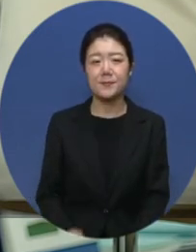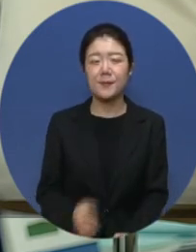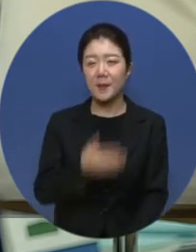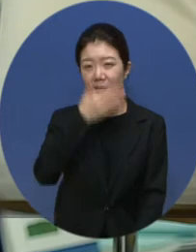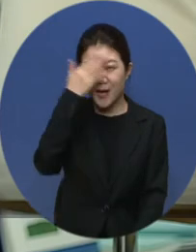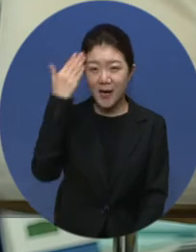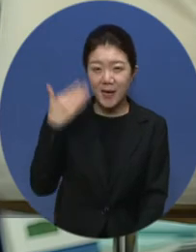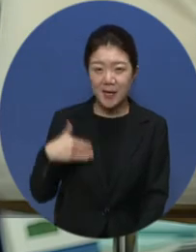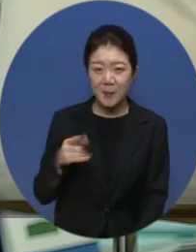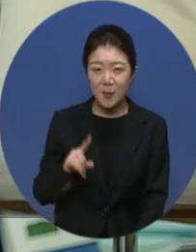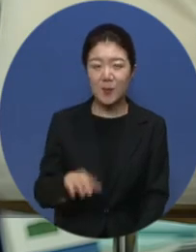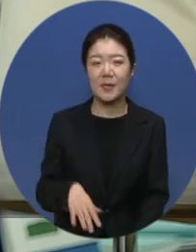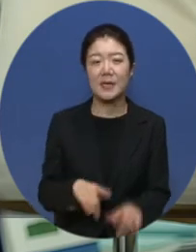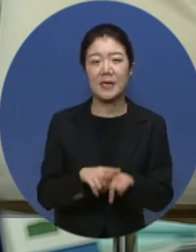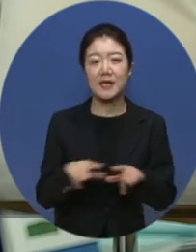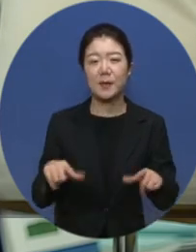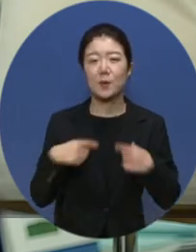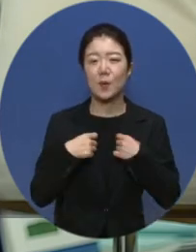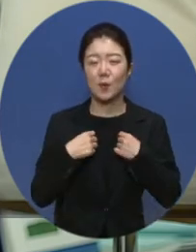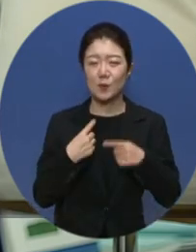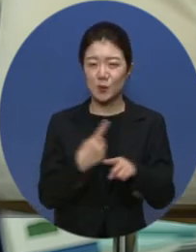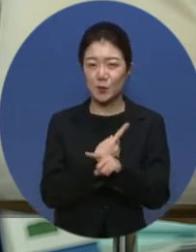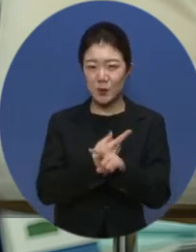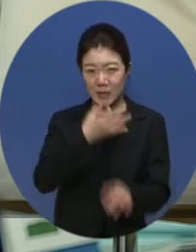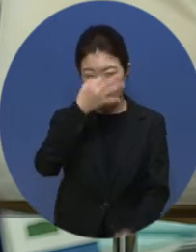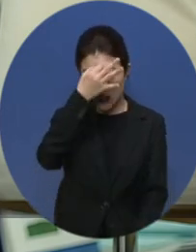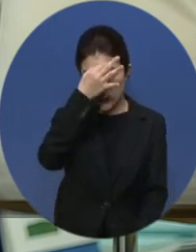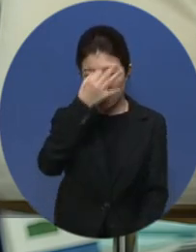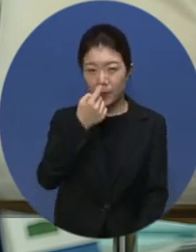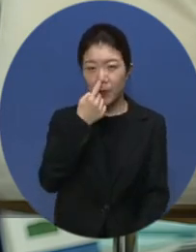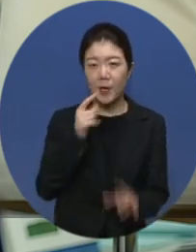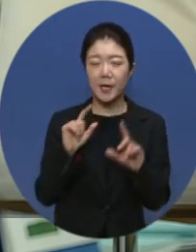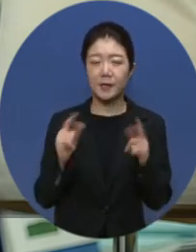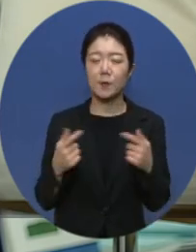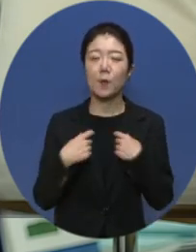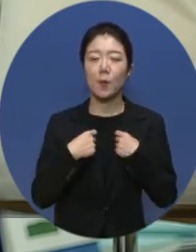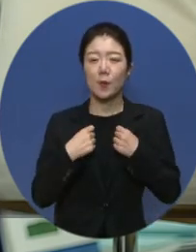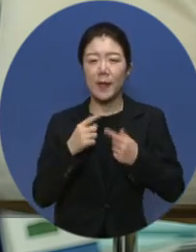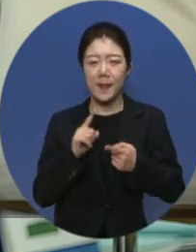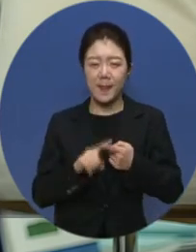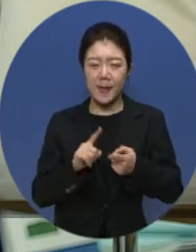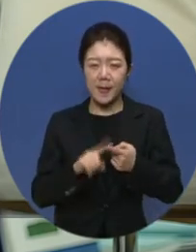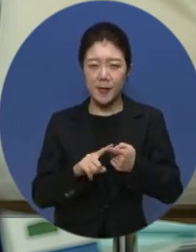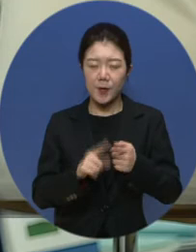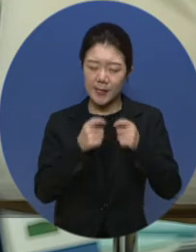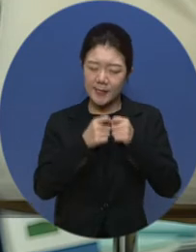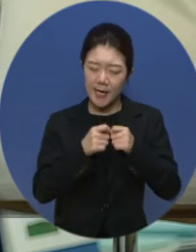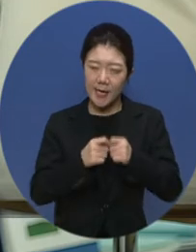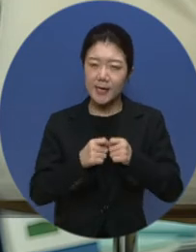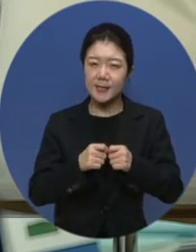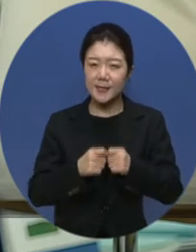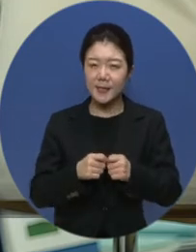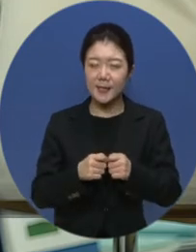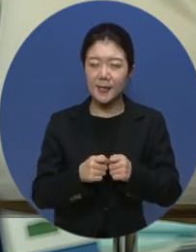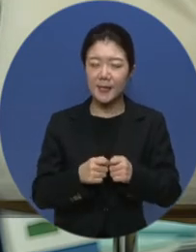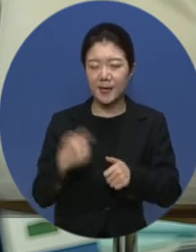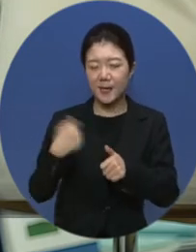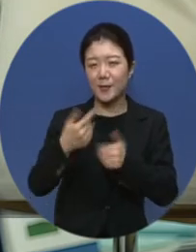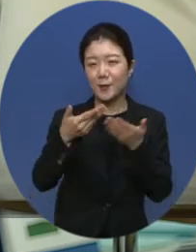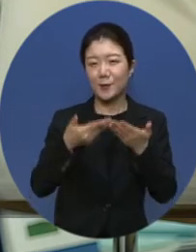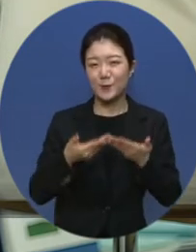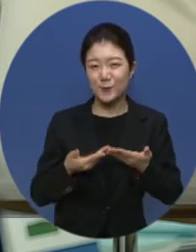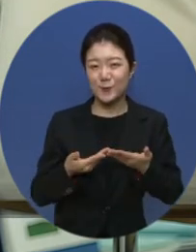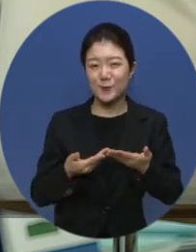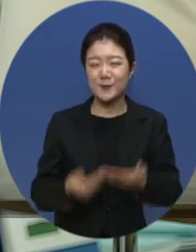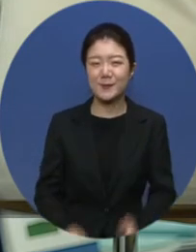다행히도 그냥 일반적인 수선 그냥 기술을 배워주는 게 아니라 옷에 대해서 하나씩 하나씩 차분하게 가르쳐 주는